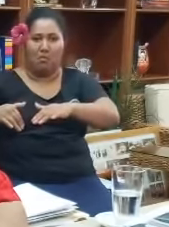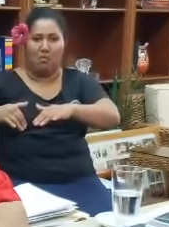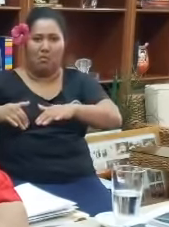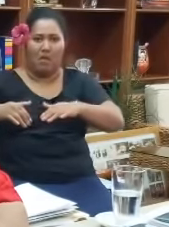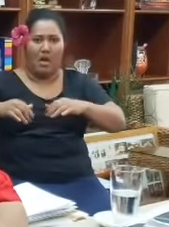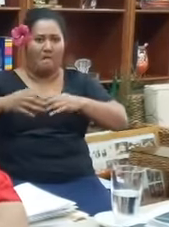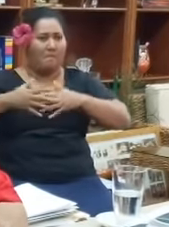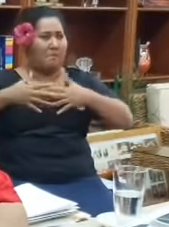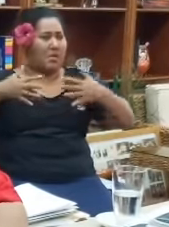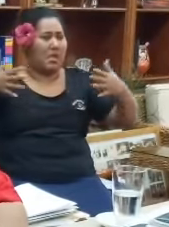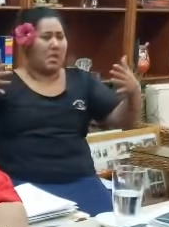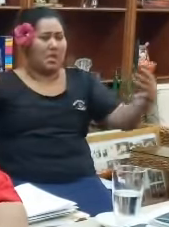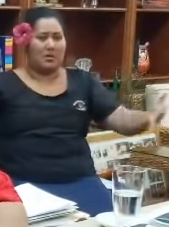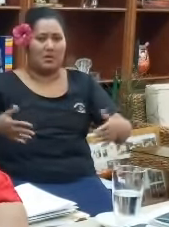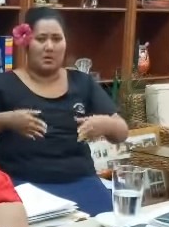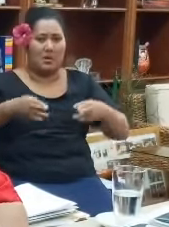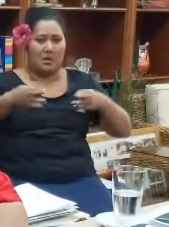ke